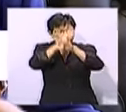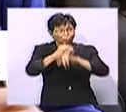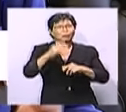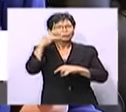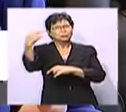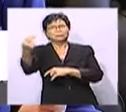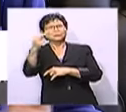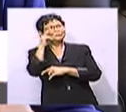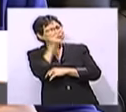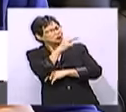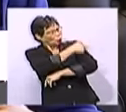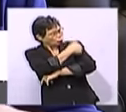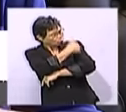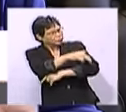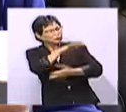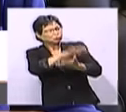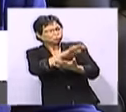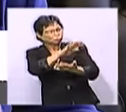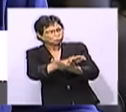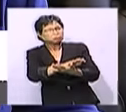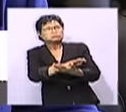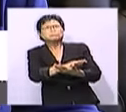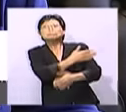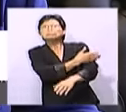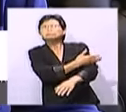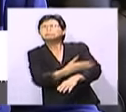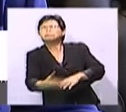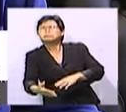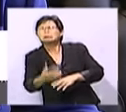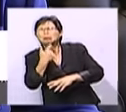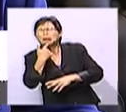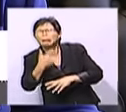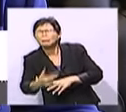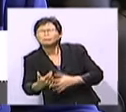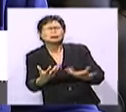hospital, we see our school are so run down,